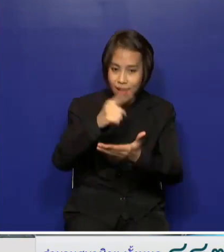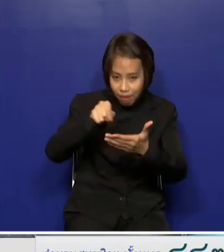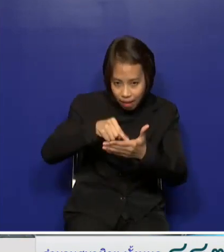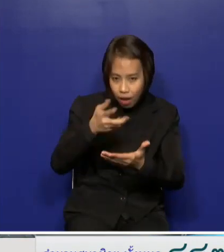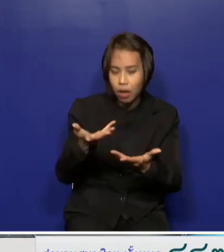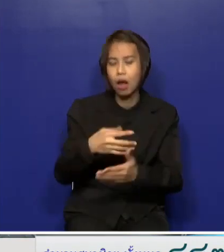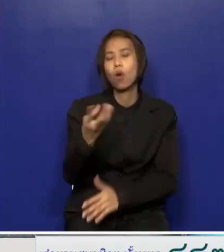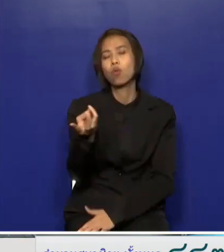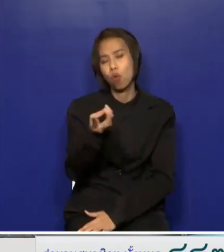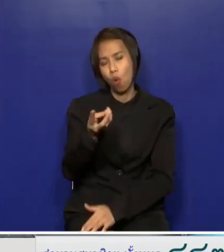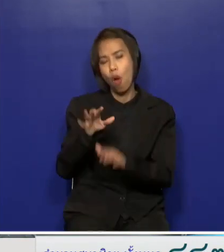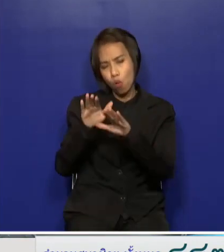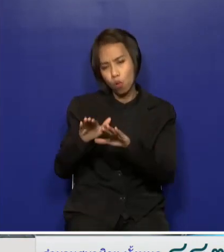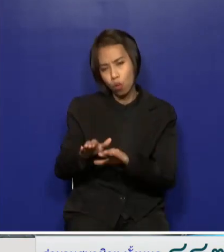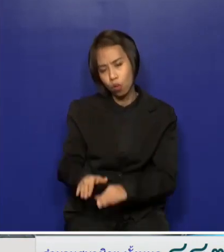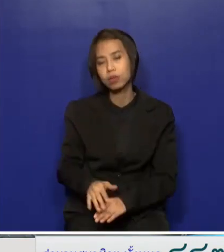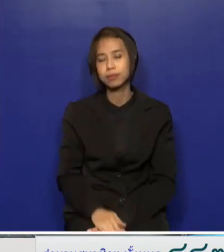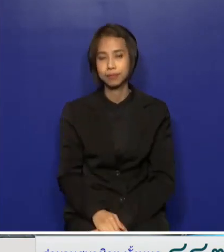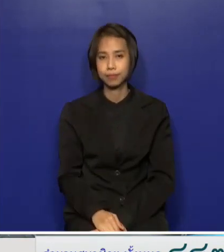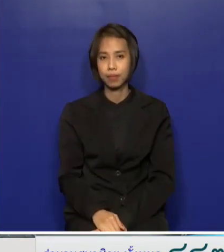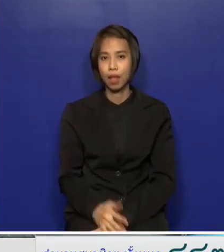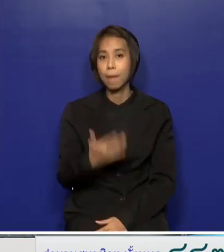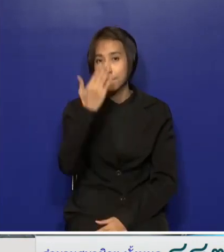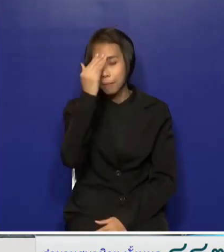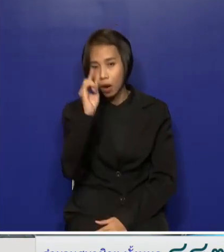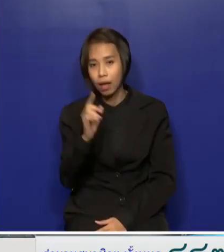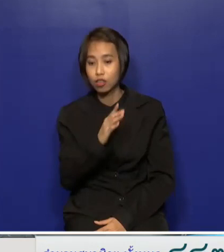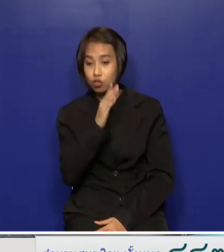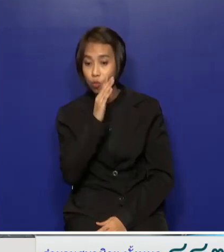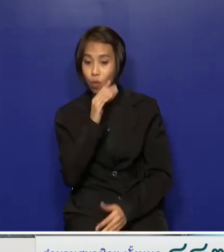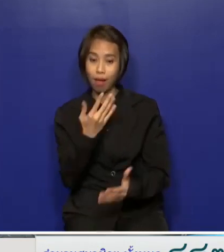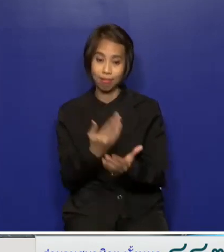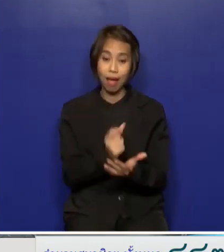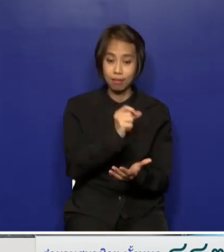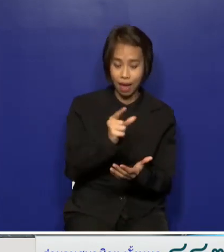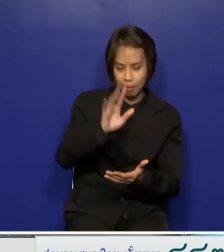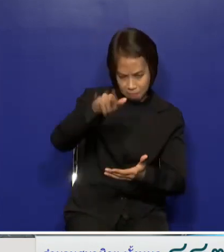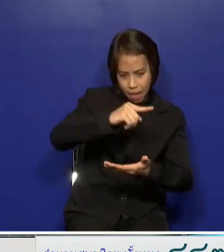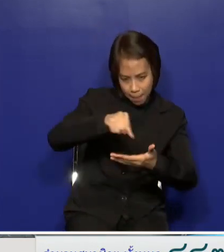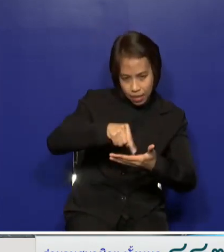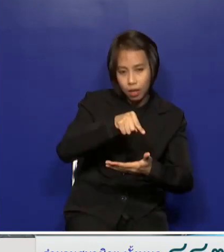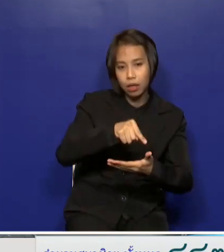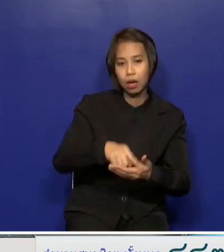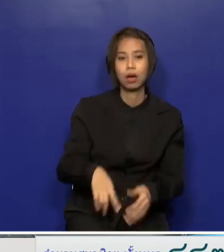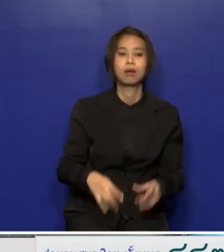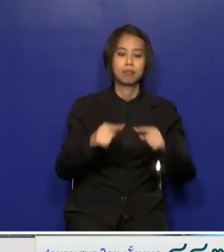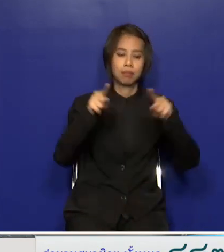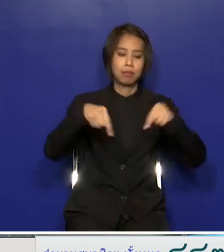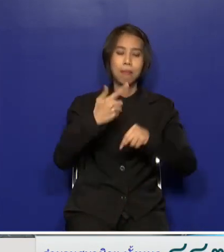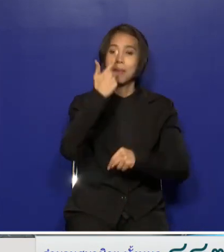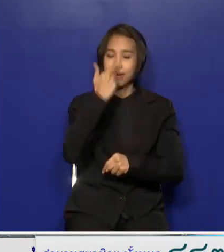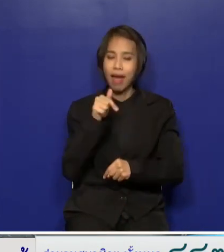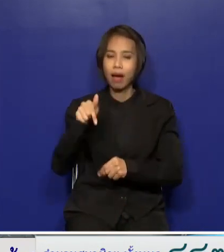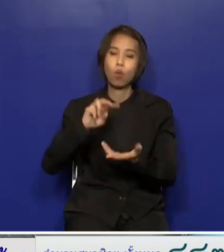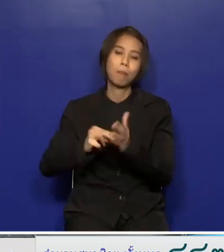จะใช้สทขายเสยง เพระว่ถ้าพอซือสทขเสียงก็โนใแดง โดนใแดง แล้วใครจะกลาใแจกตัง martyrdomเดียน